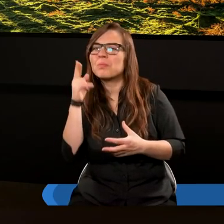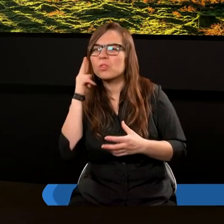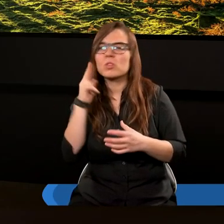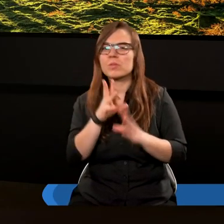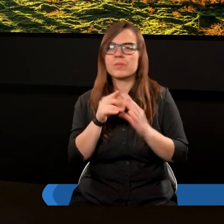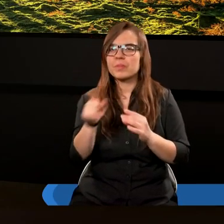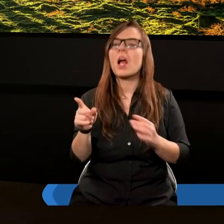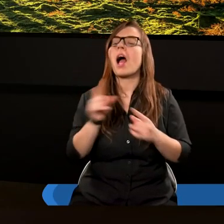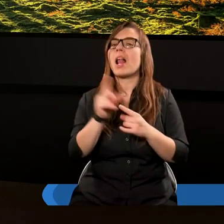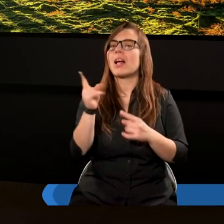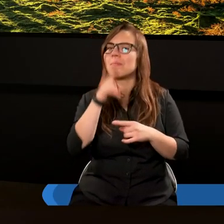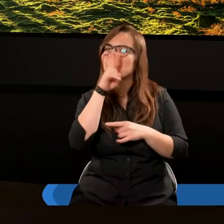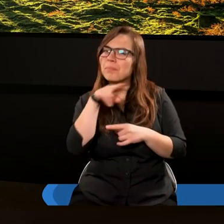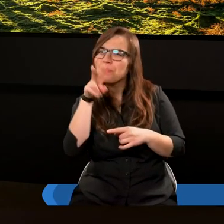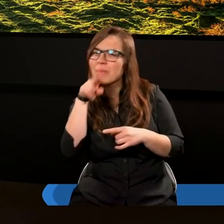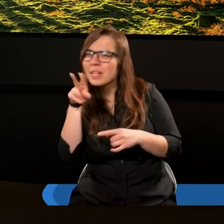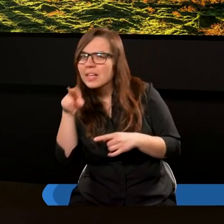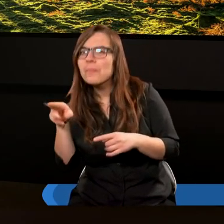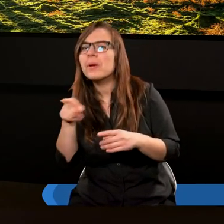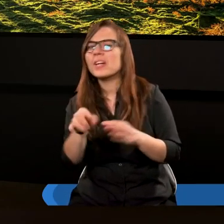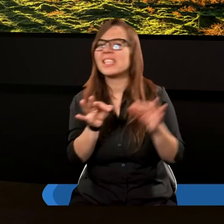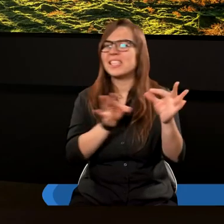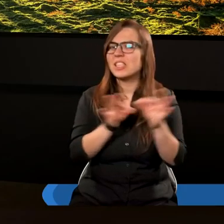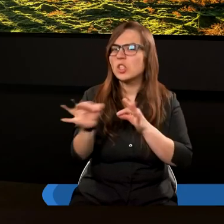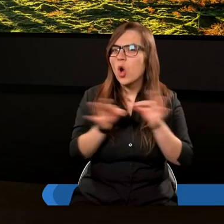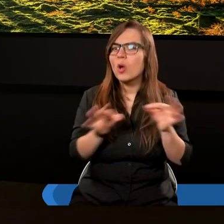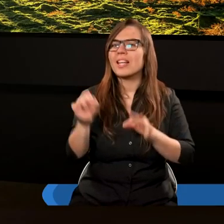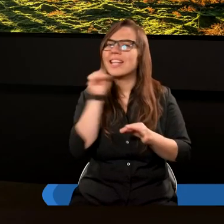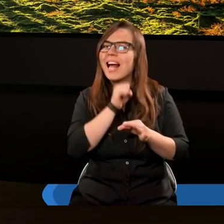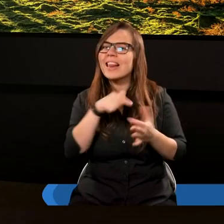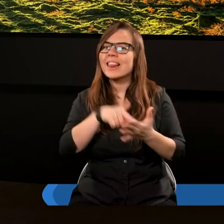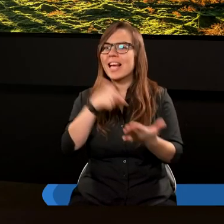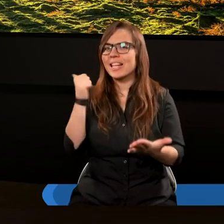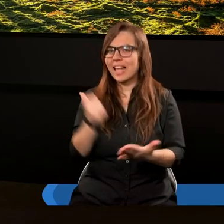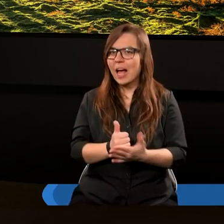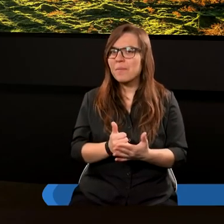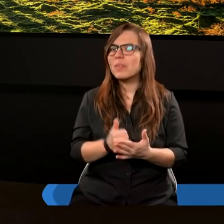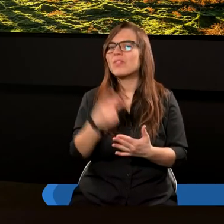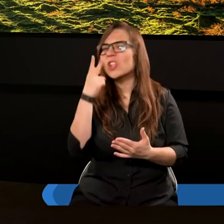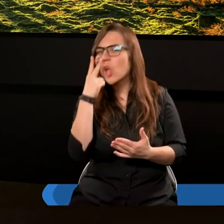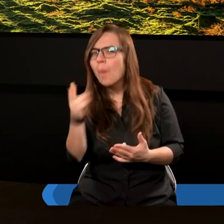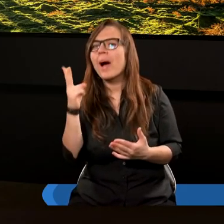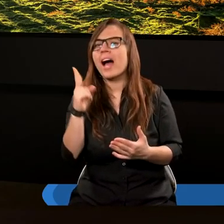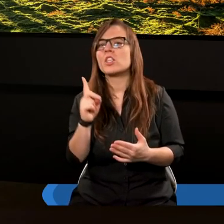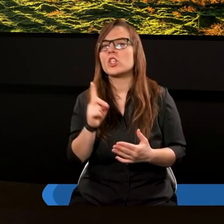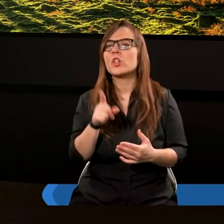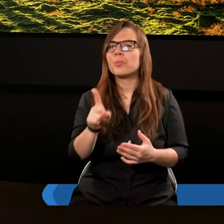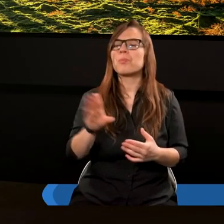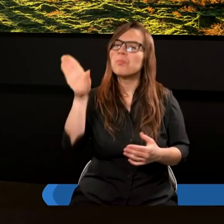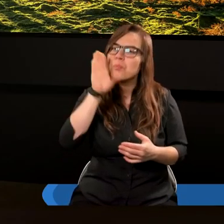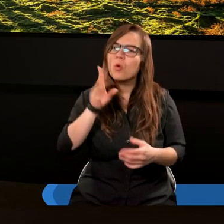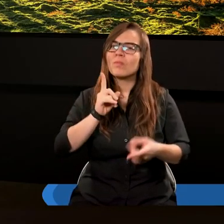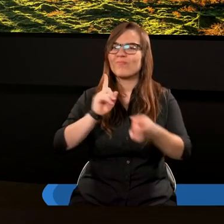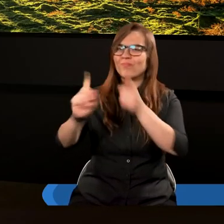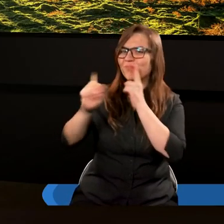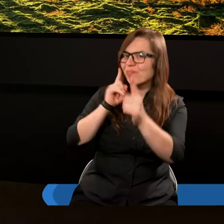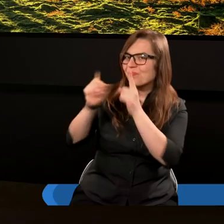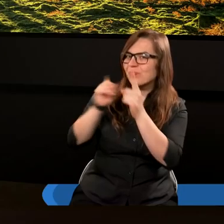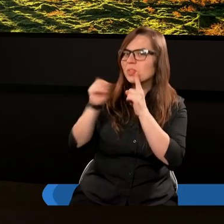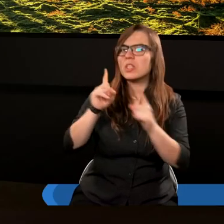przypatrzymy się różnym historiom ze Starego Testamentu, to zobaczymy, że Bóg rozmawia choćby z